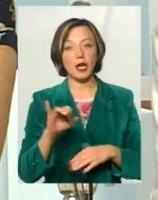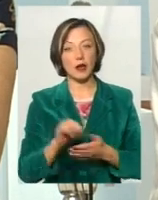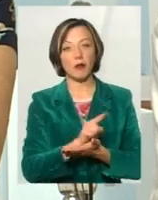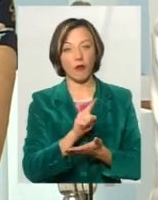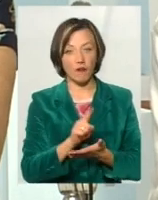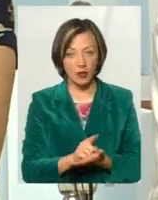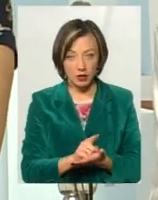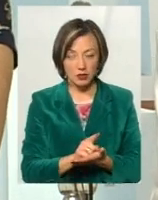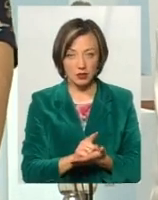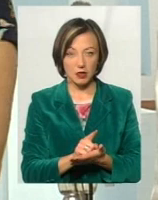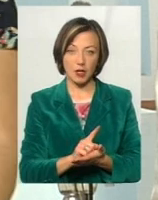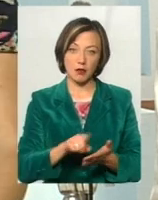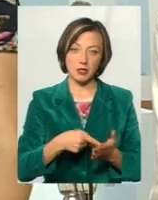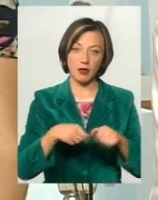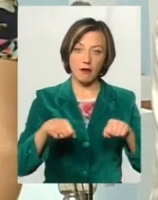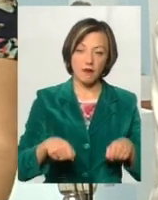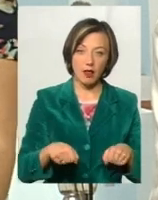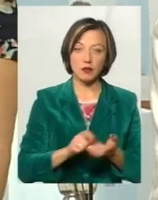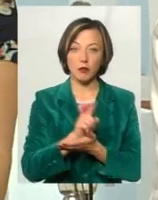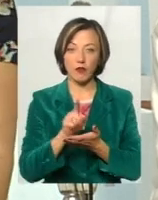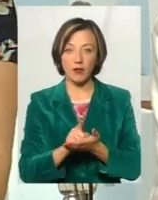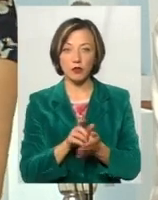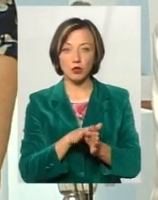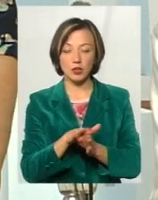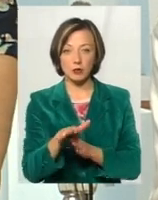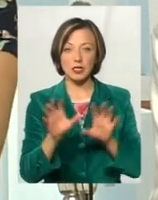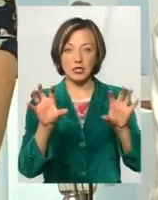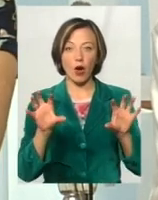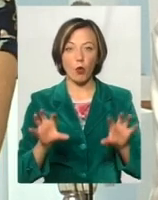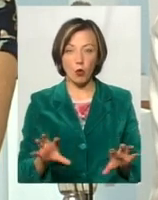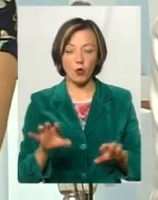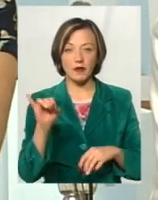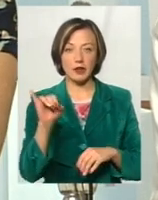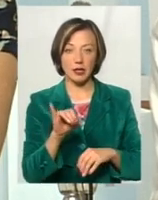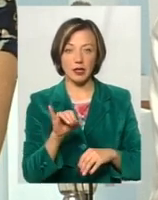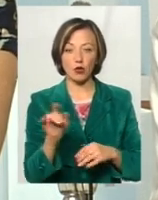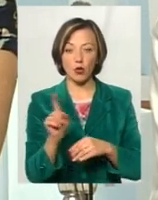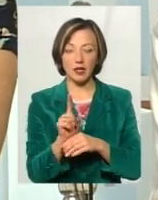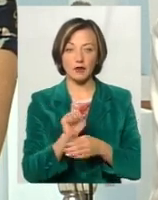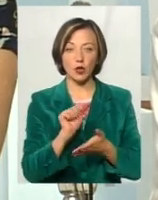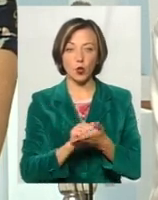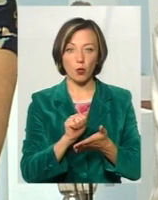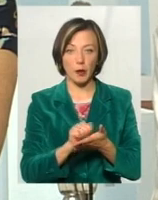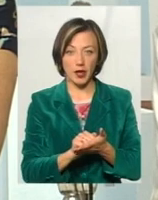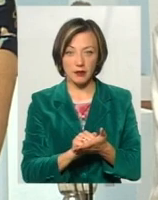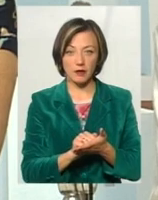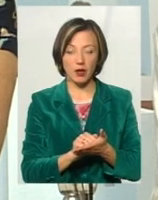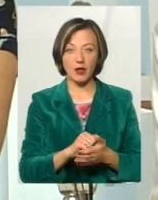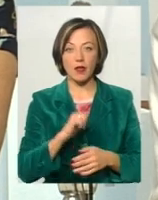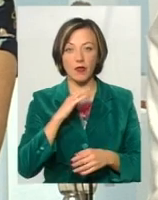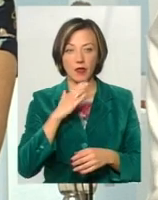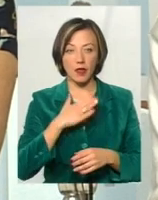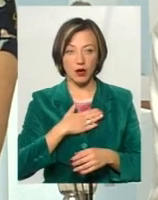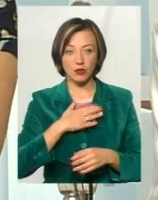повинні, міська влада повинна дотримуватися законів і нормативних документів